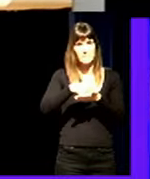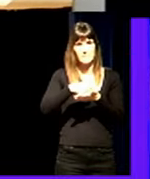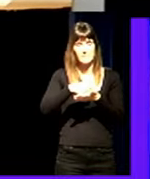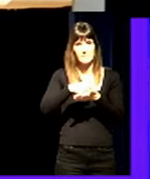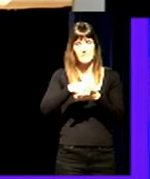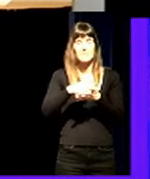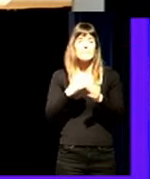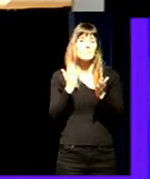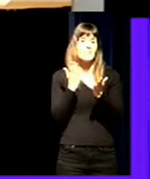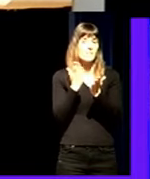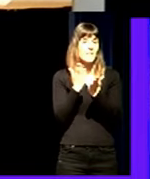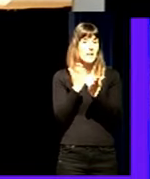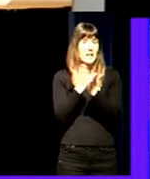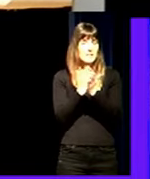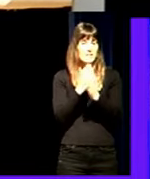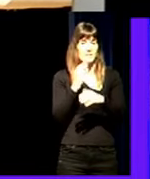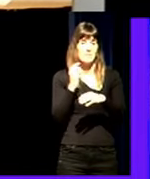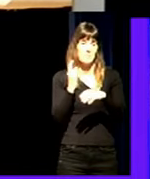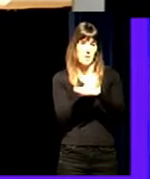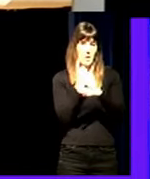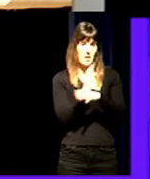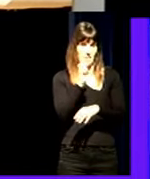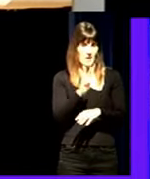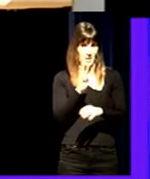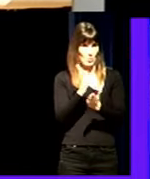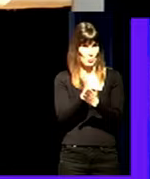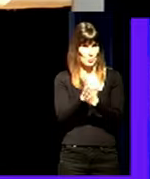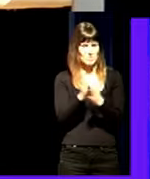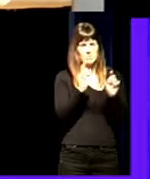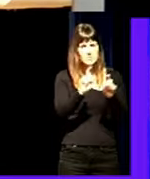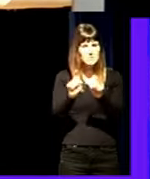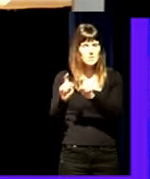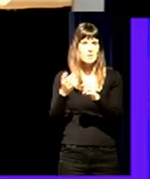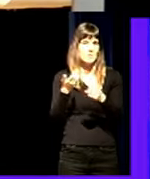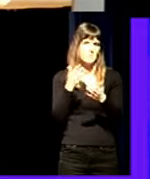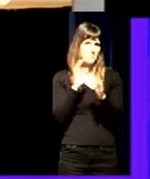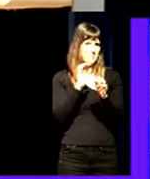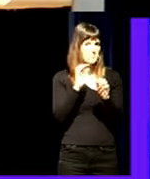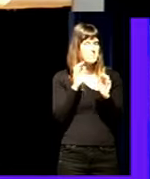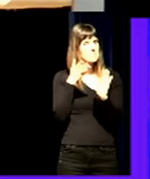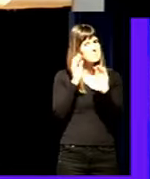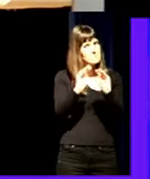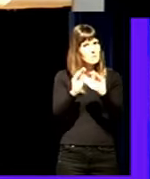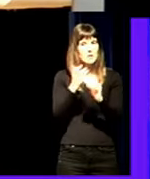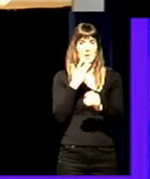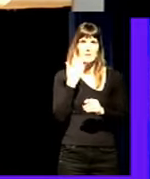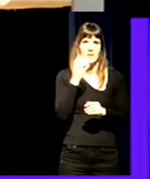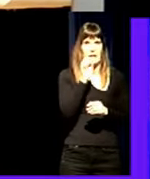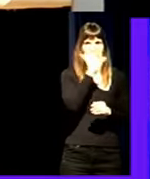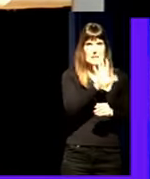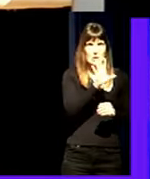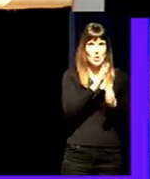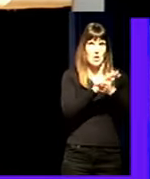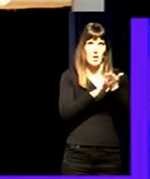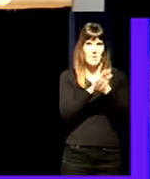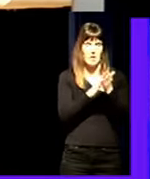eta nire zainan behia. Nik uste dut, zeigarren, igual bosgarren nahi nintzako, nire dinuko iguruz, nintzegin aldezaket, eta eman aldezaket, eta jertu